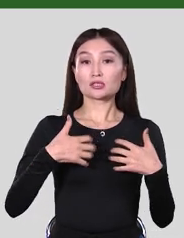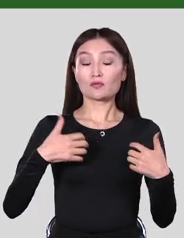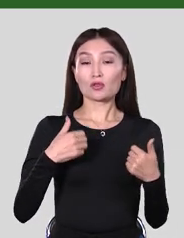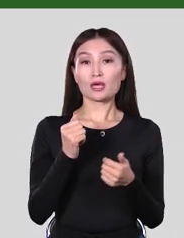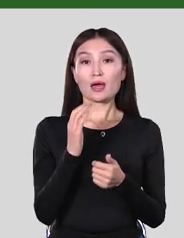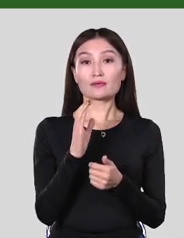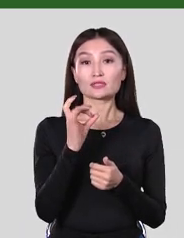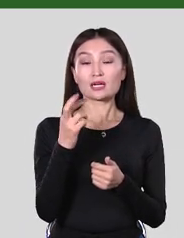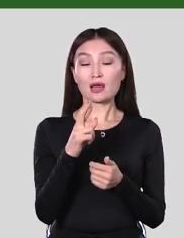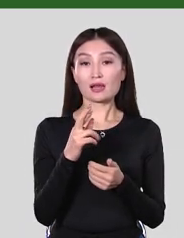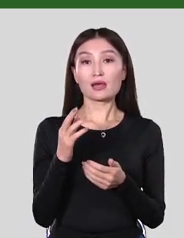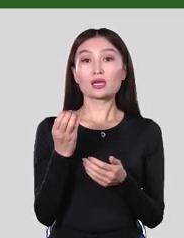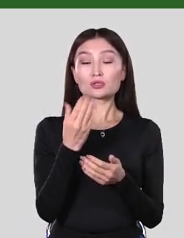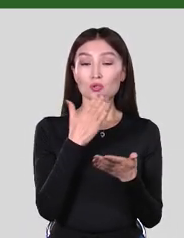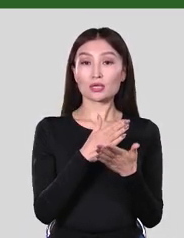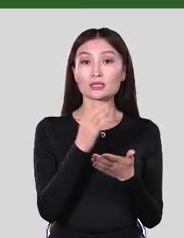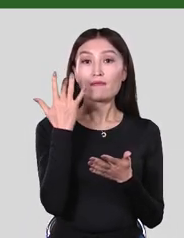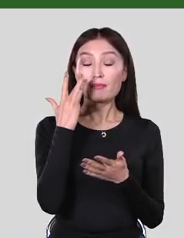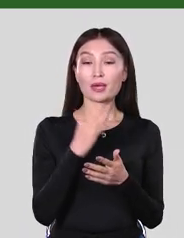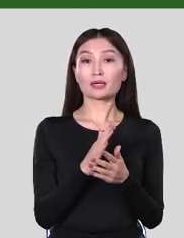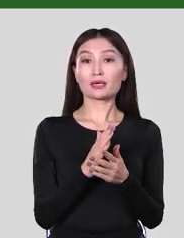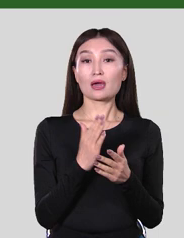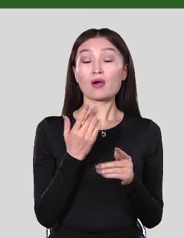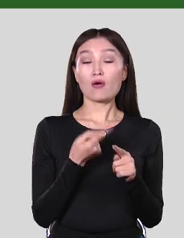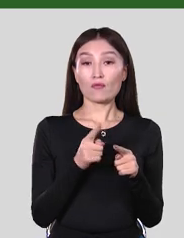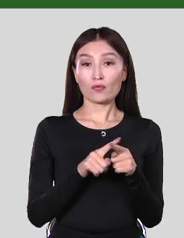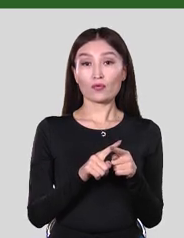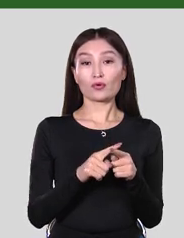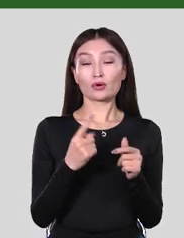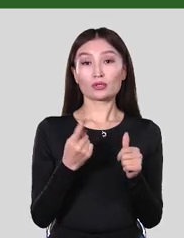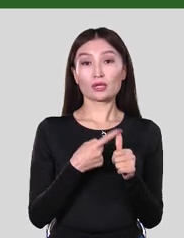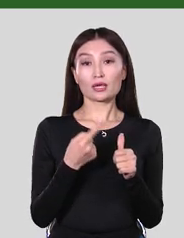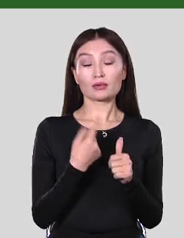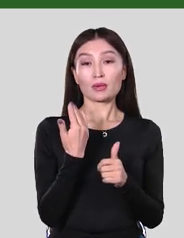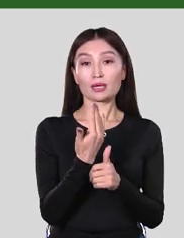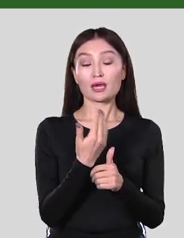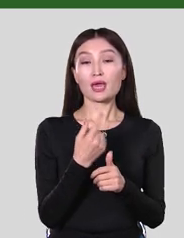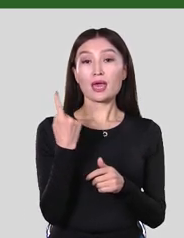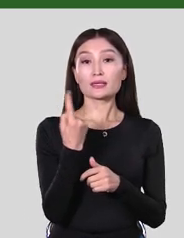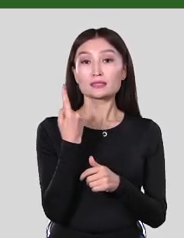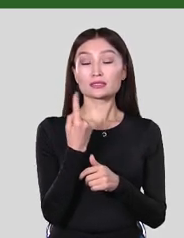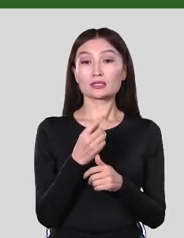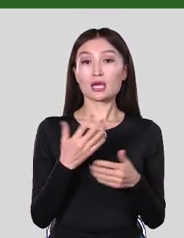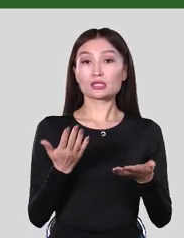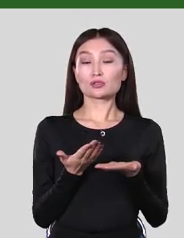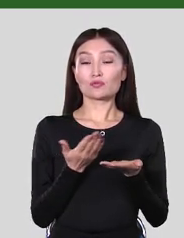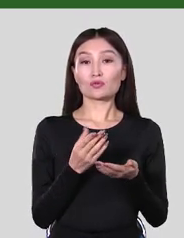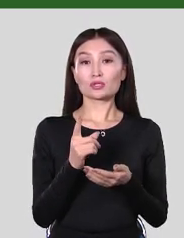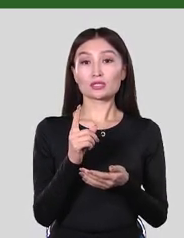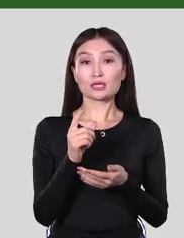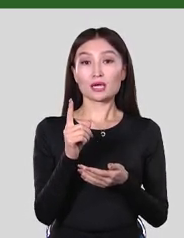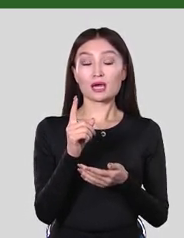Австралии есть еще и в Америке. Так вот, настало время назвать имя героя. Единственный, живущий за